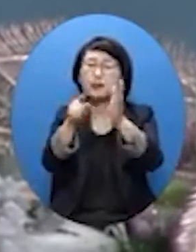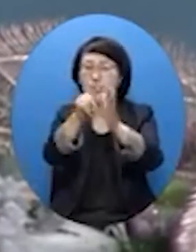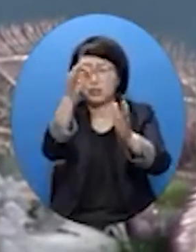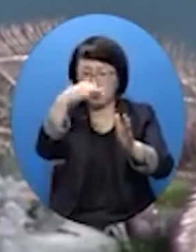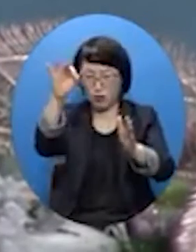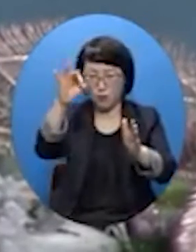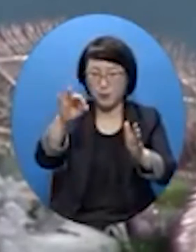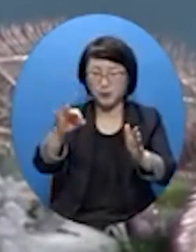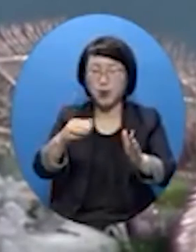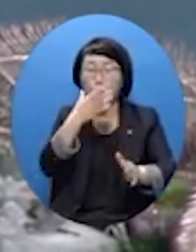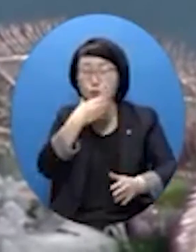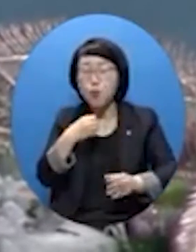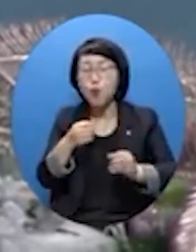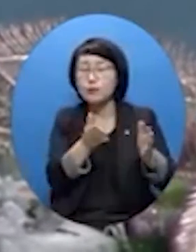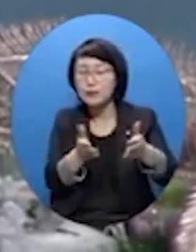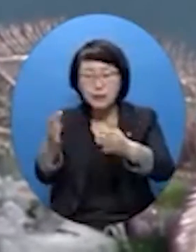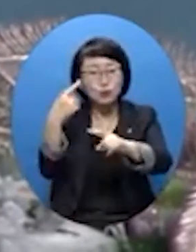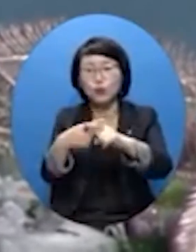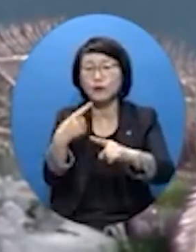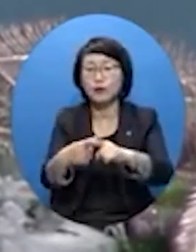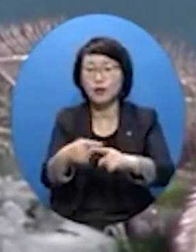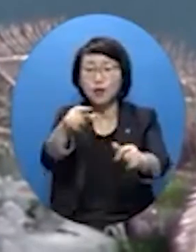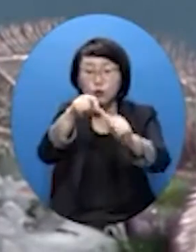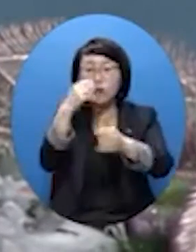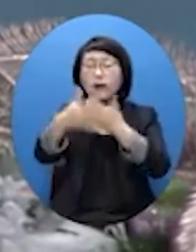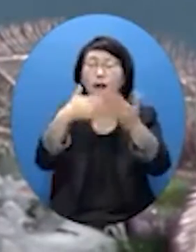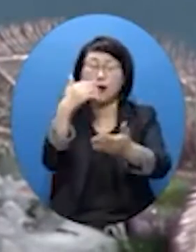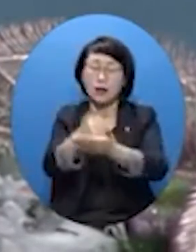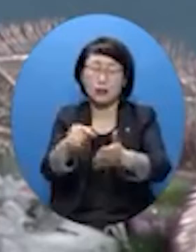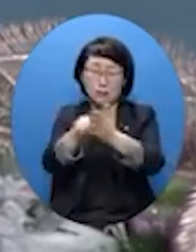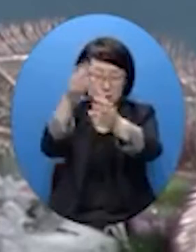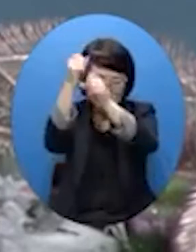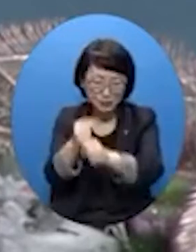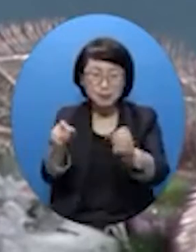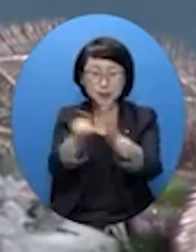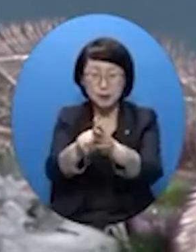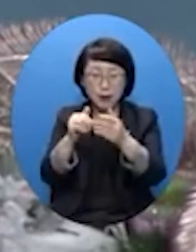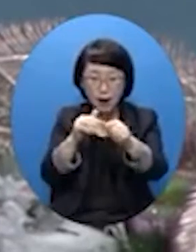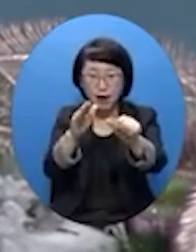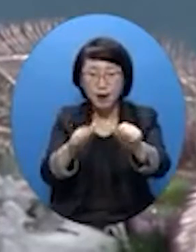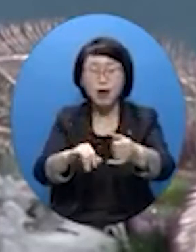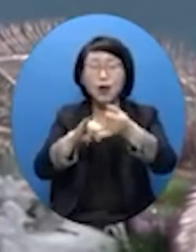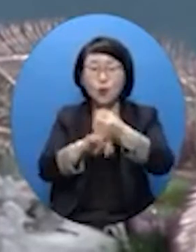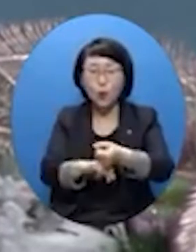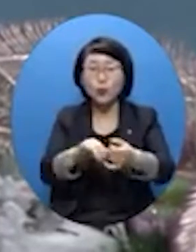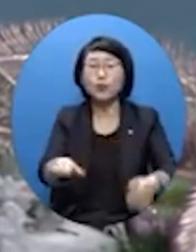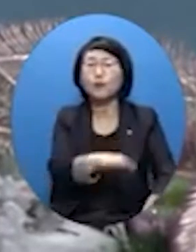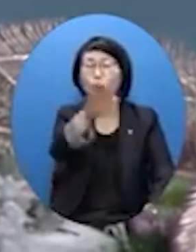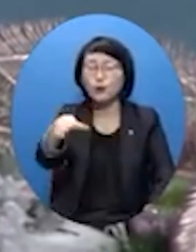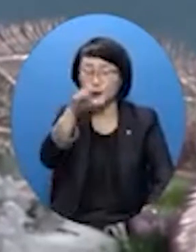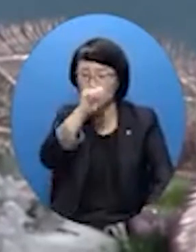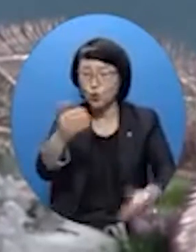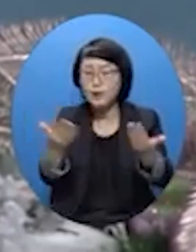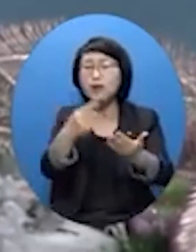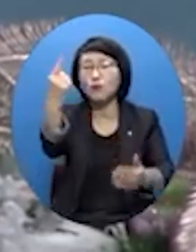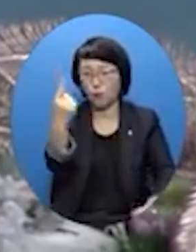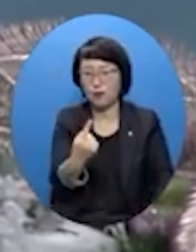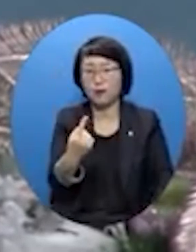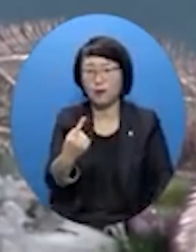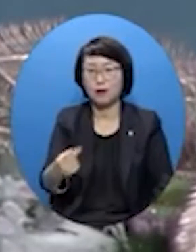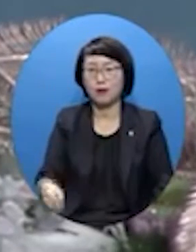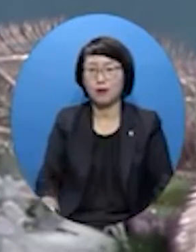주님이 인정하시는 복된 길이 되는 것입니다. 구원자 되신 하나님만 전적으로 믿고 의지하고 나가면 반드시 우리에게 좋은 일이 다가오게 되는